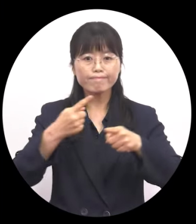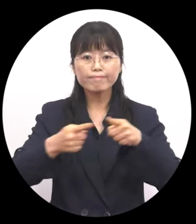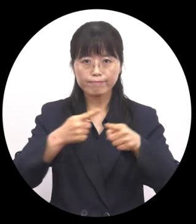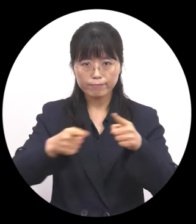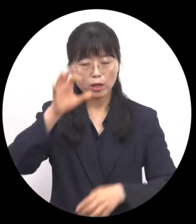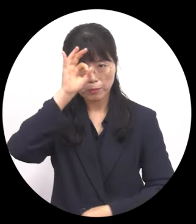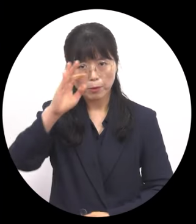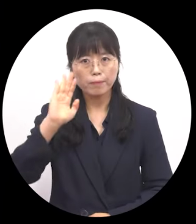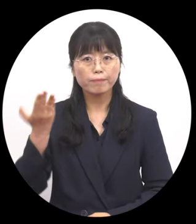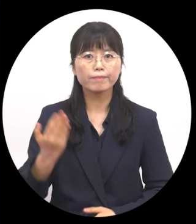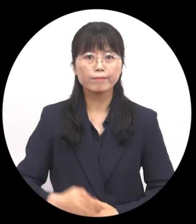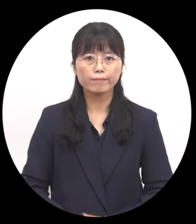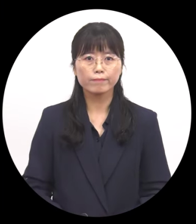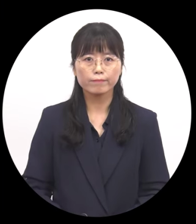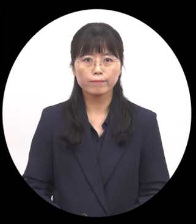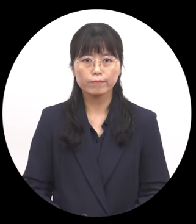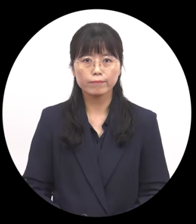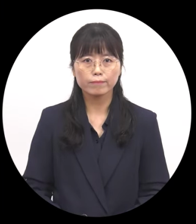평가한다고 보시면 되겠습니다.